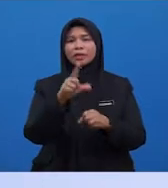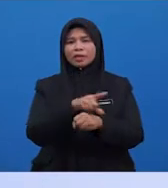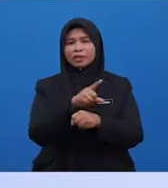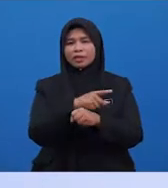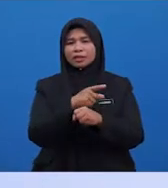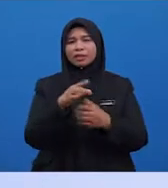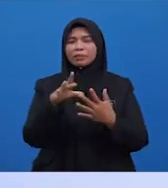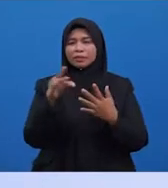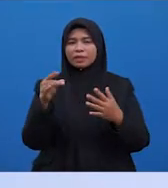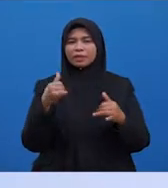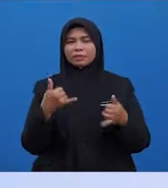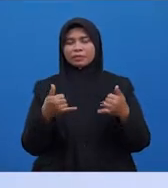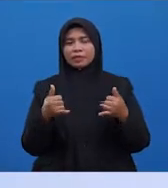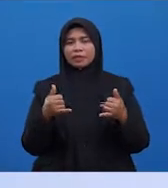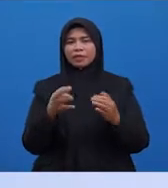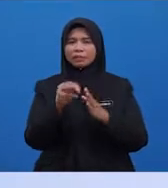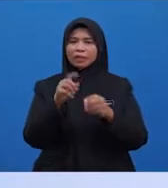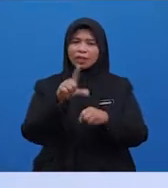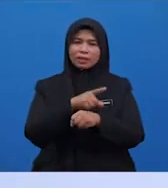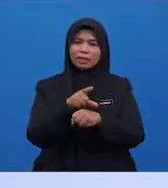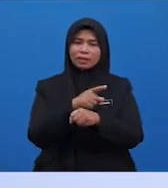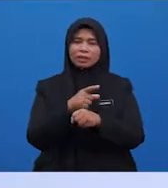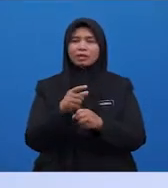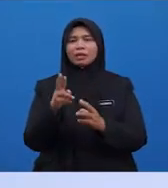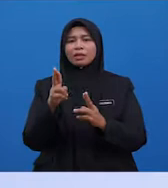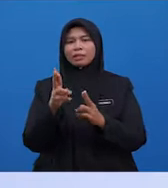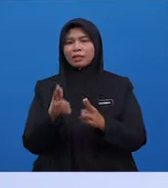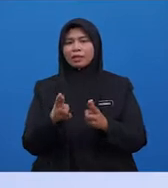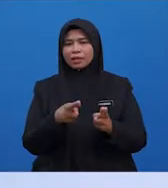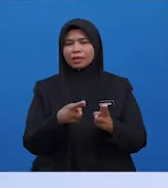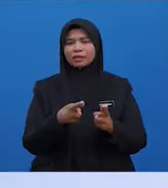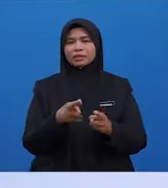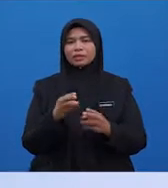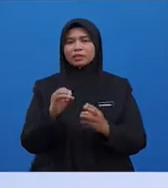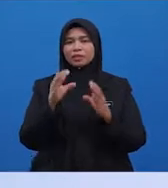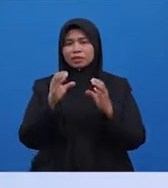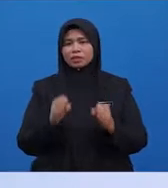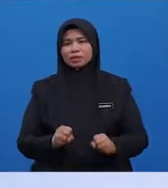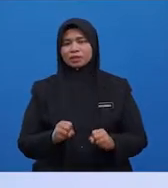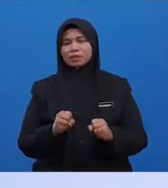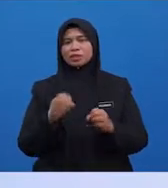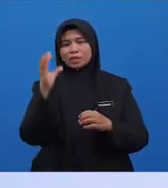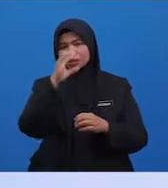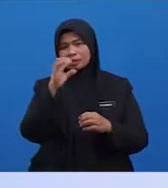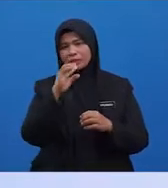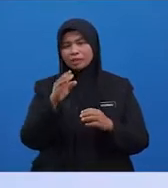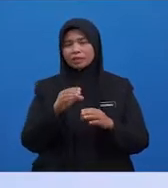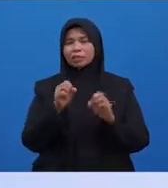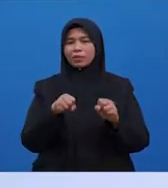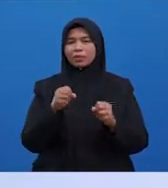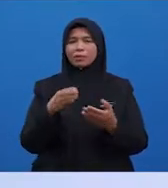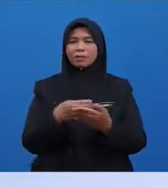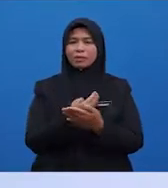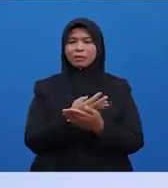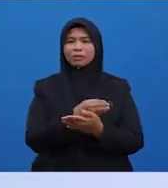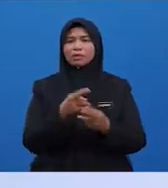latihan, pemilihan pemain, melatih, merangka strategi, mencari bakat baru,